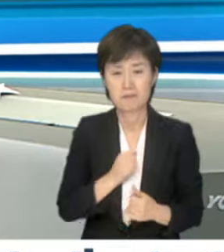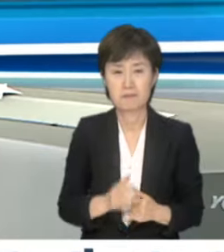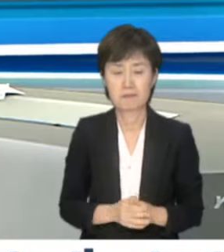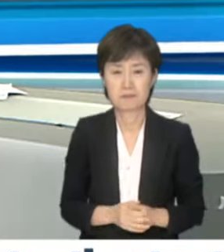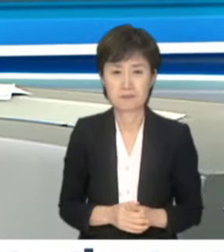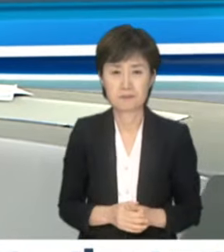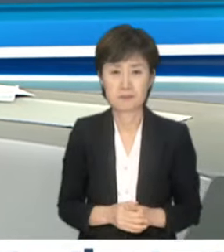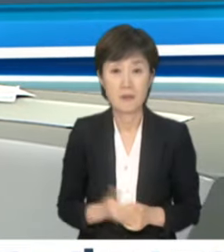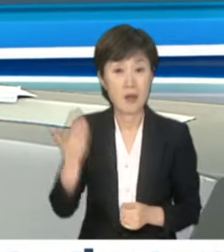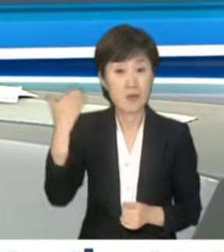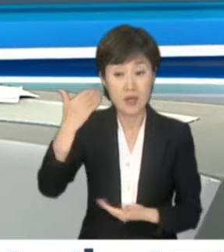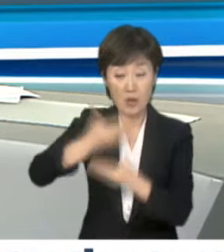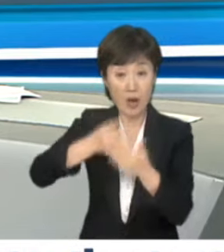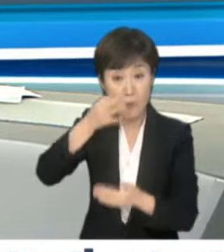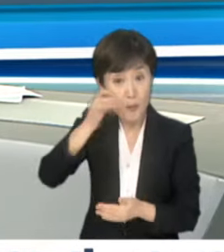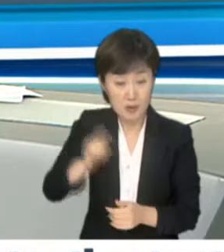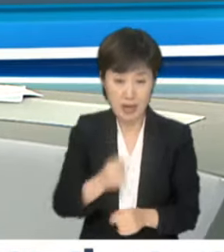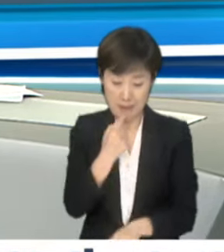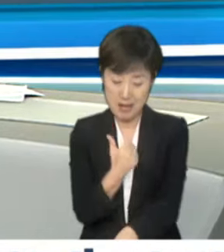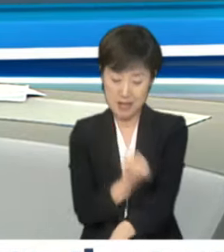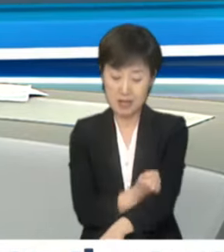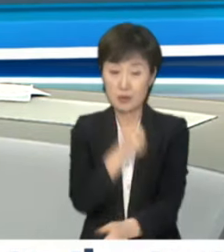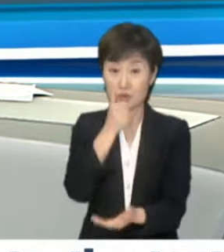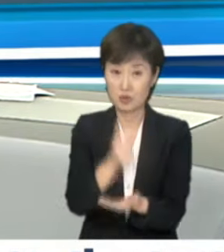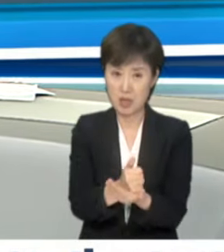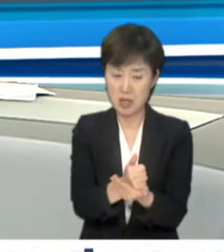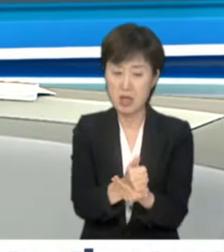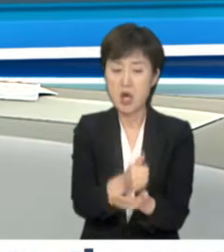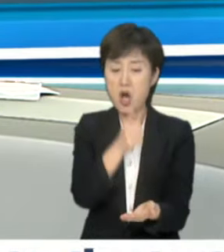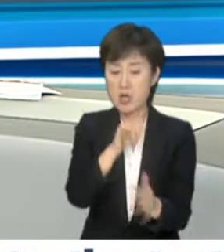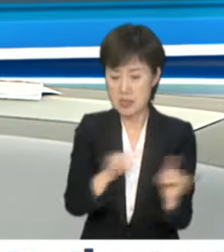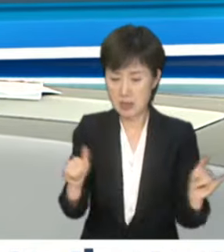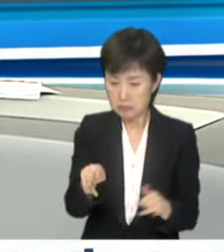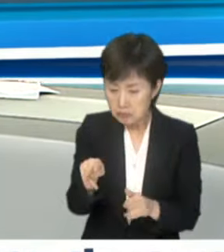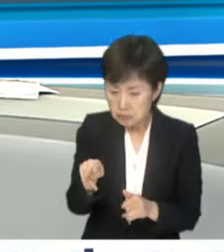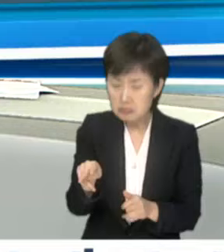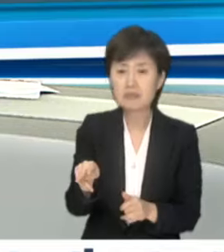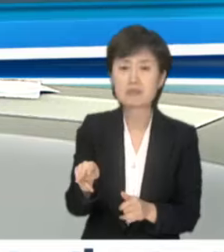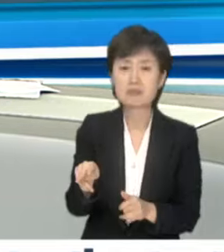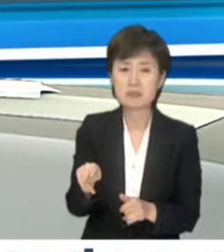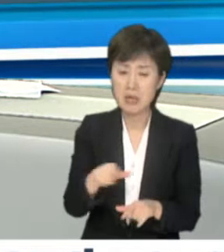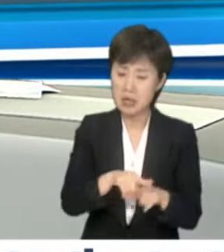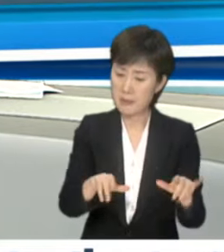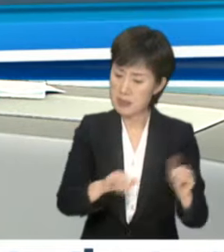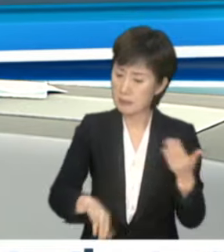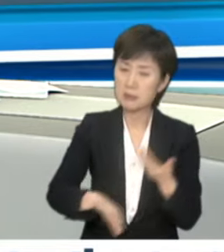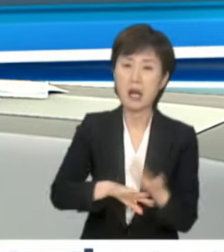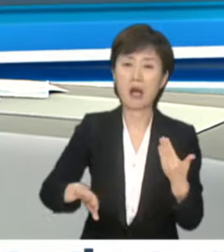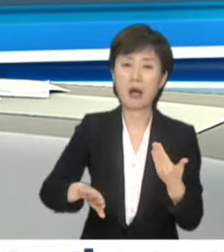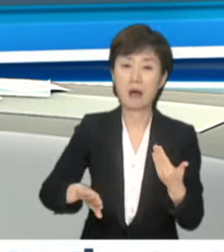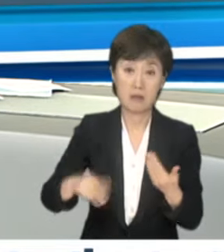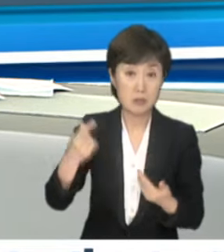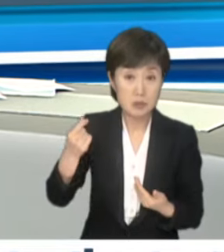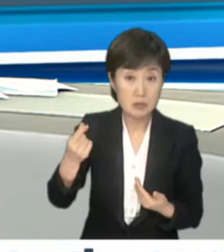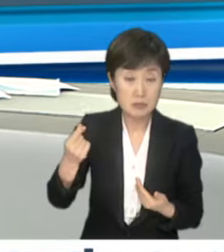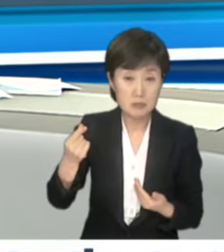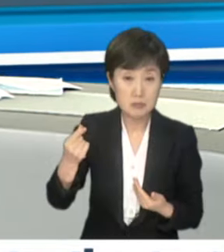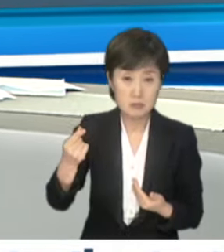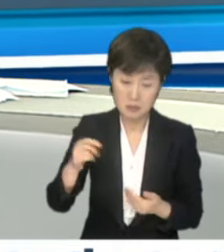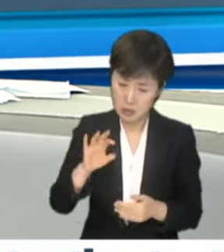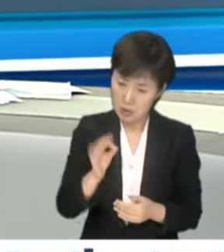어떤 영화나 이런 데서 이 마약 범죄 관련된 어떤 범죄자들을 보면 우리가 딱 보면은 일반인과는 다른 뭐 이런 느낌처럼 우리가 생각하는